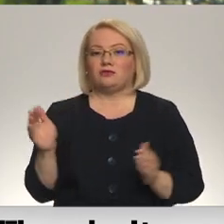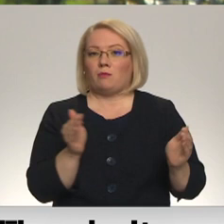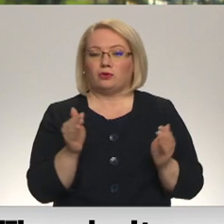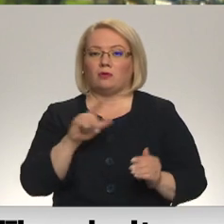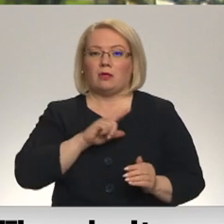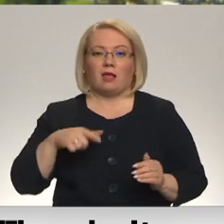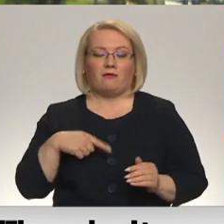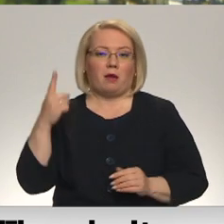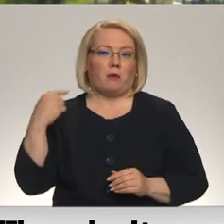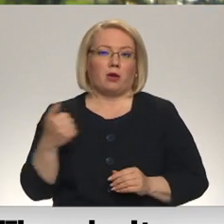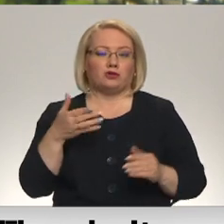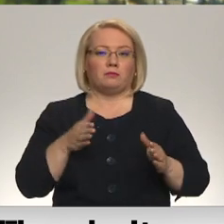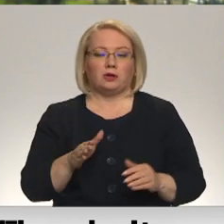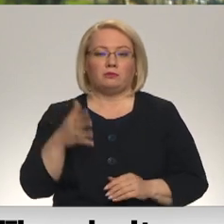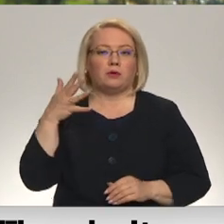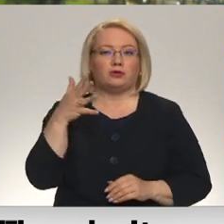pērn piedzimuši